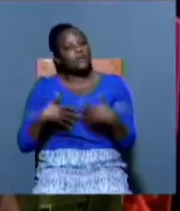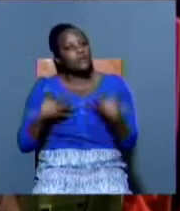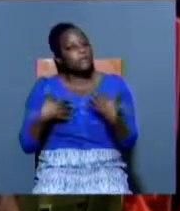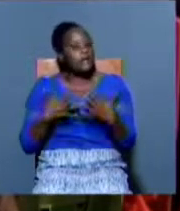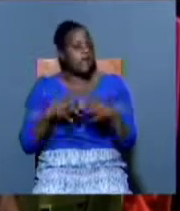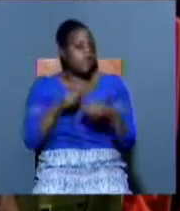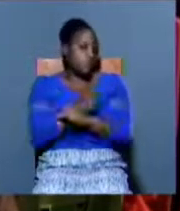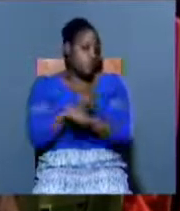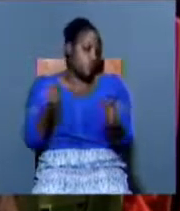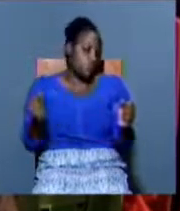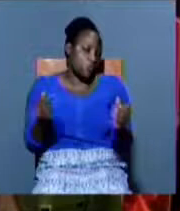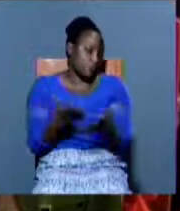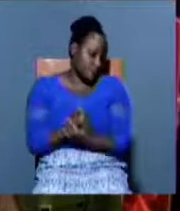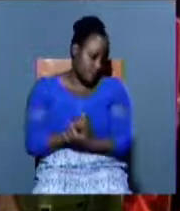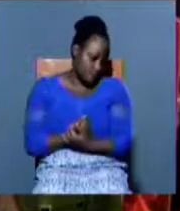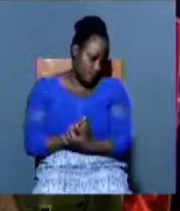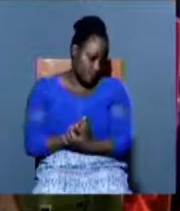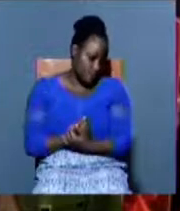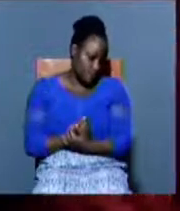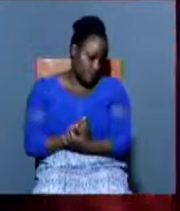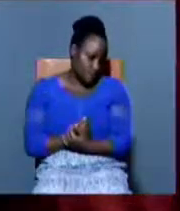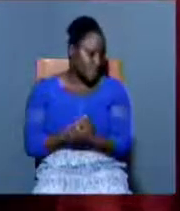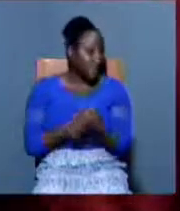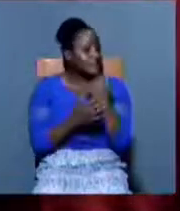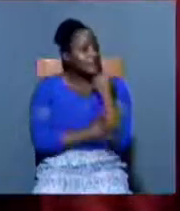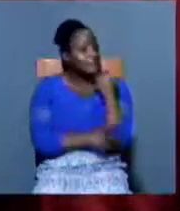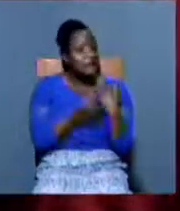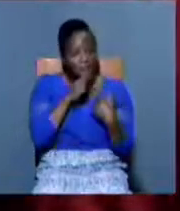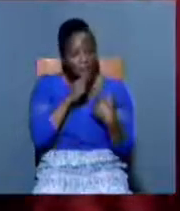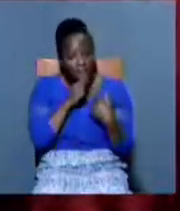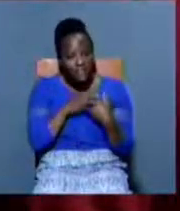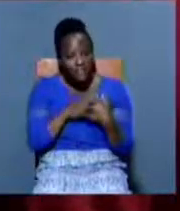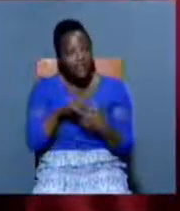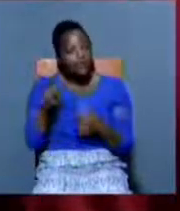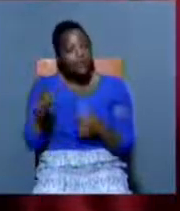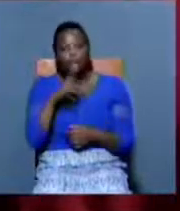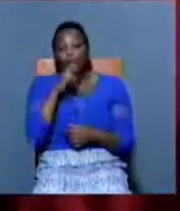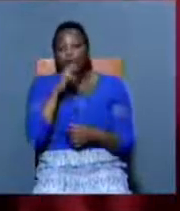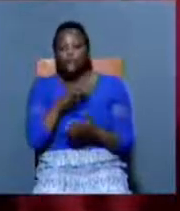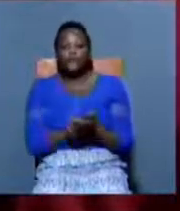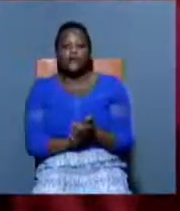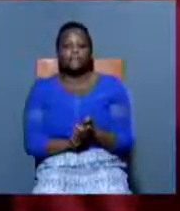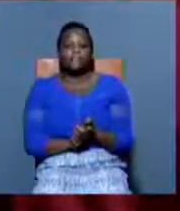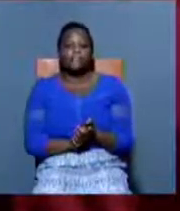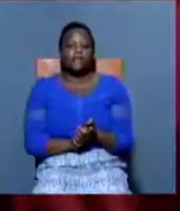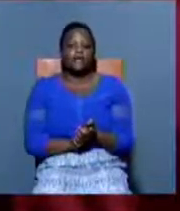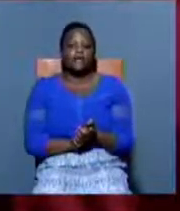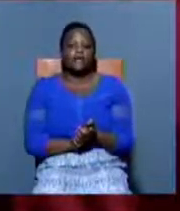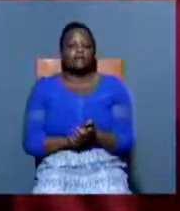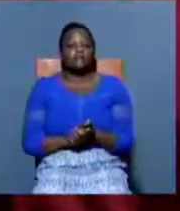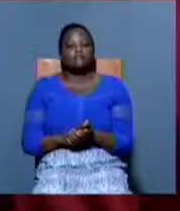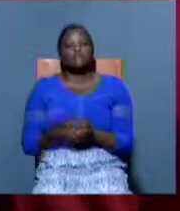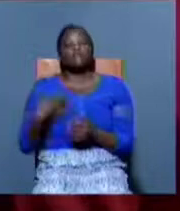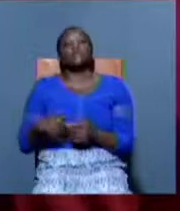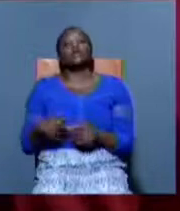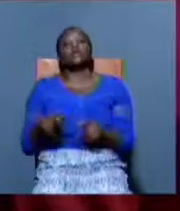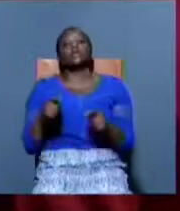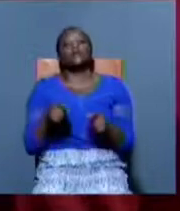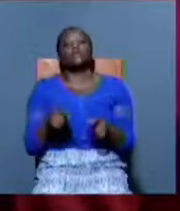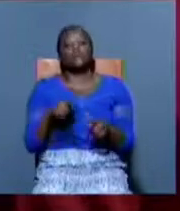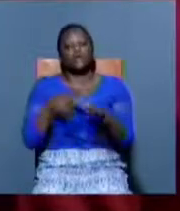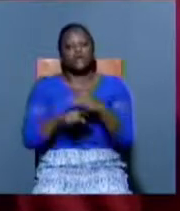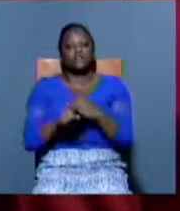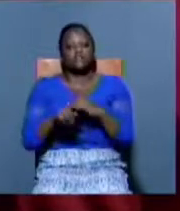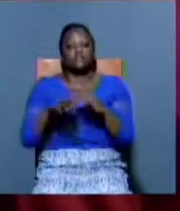kwa sababu, naomba wanaume mnisamee, kwa sababu kuna wanaume ni wanawake ndani ya familia zao.